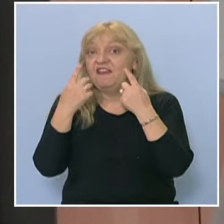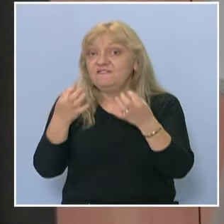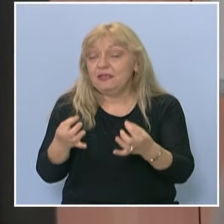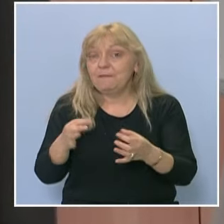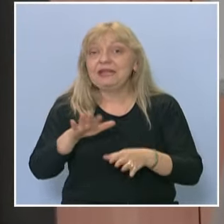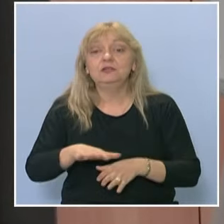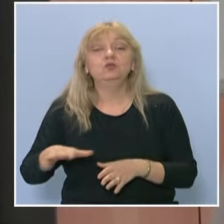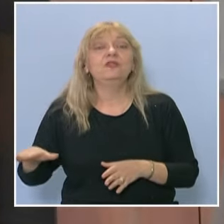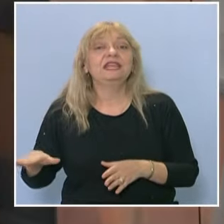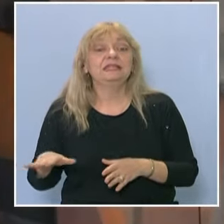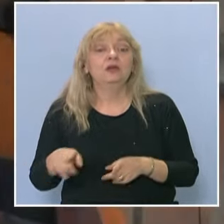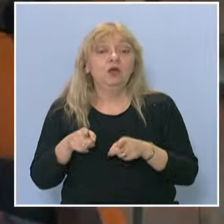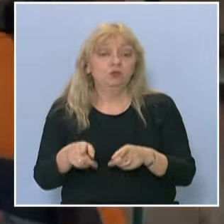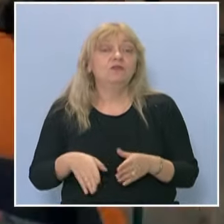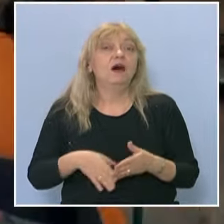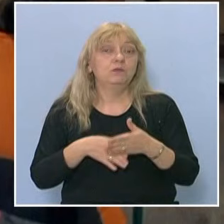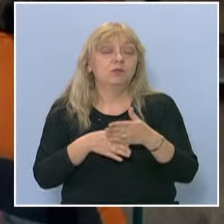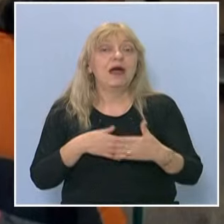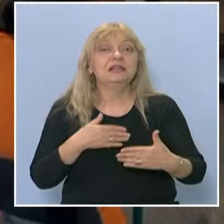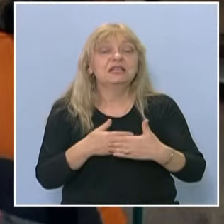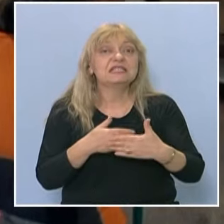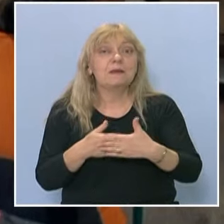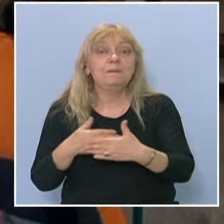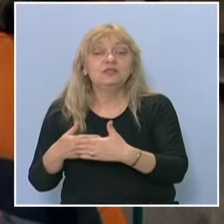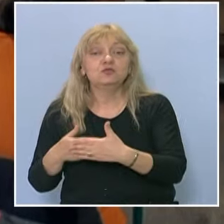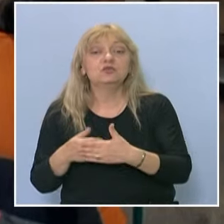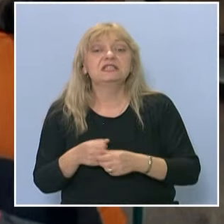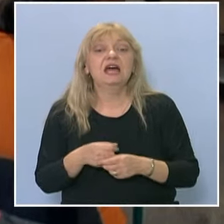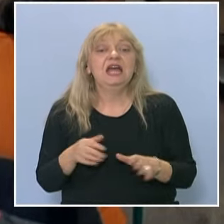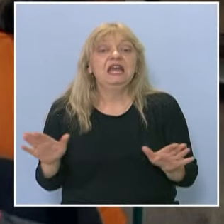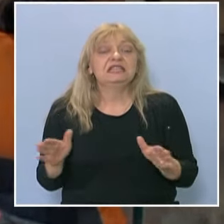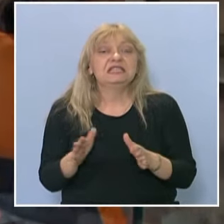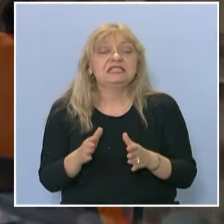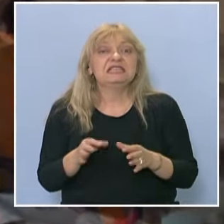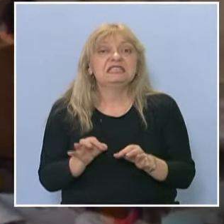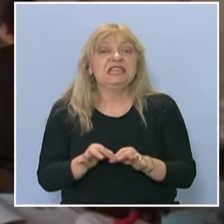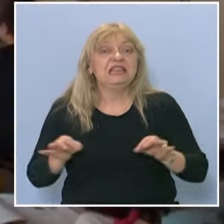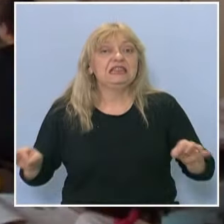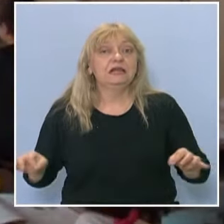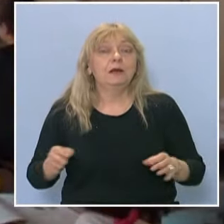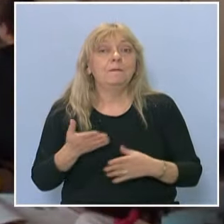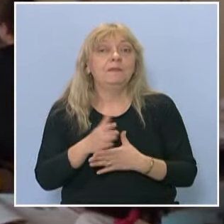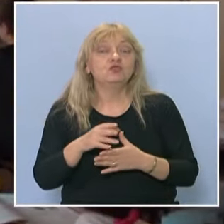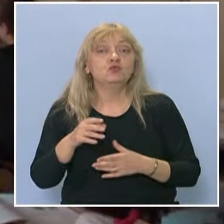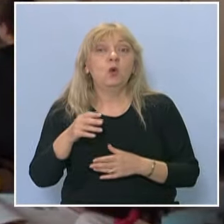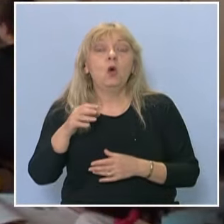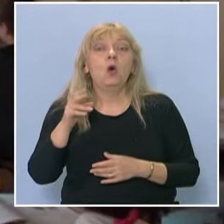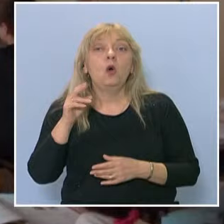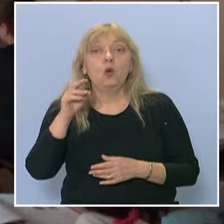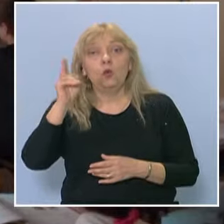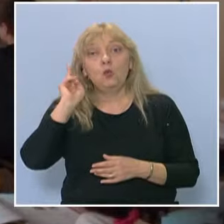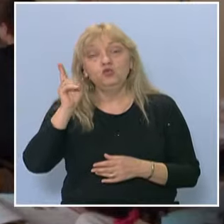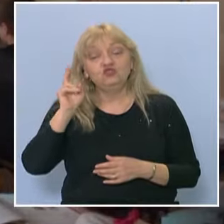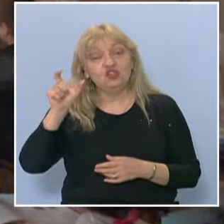Това спомогна за близостта между, да се скъси дистанцията между учителя и ученика и те да бъдат на